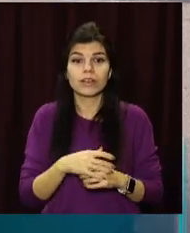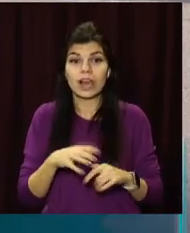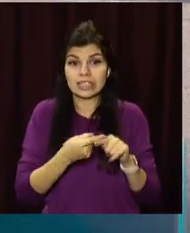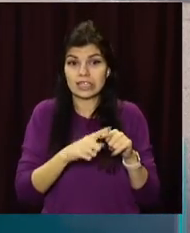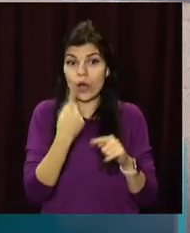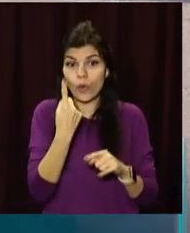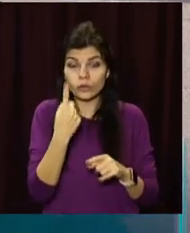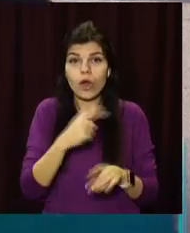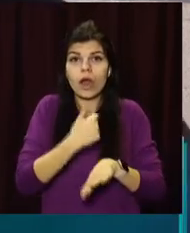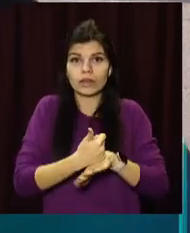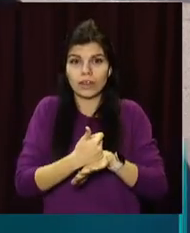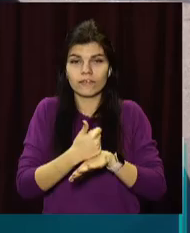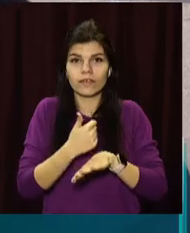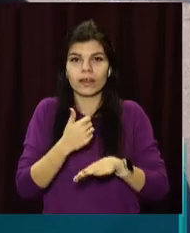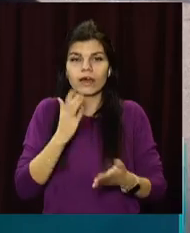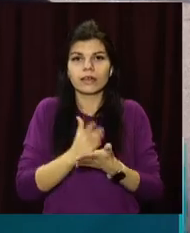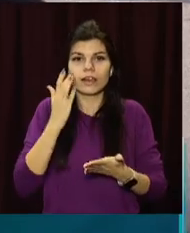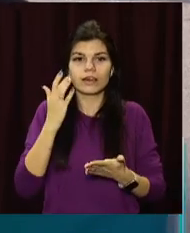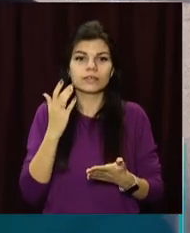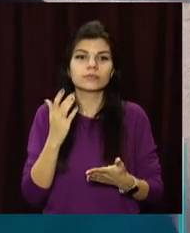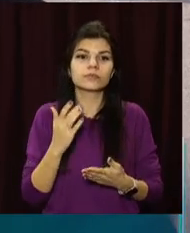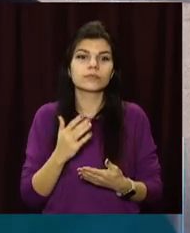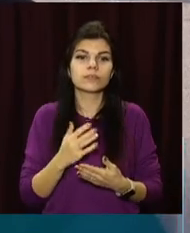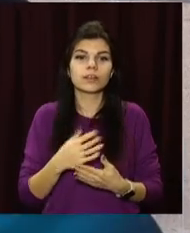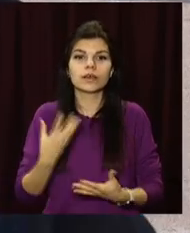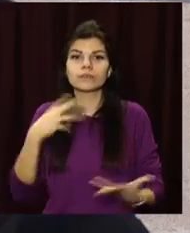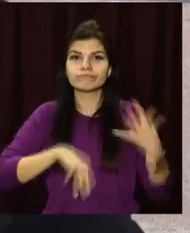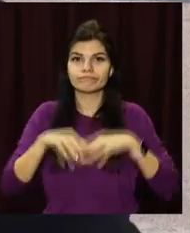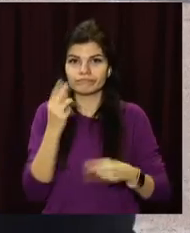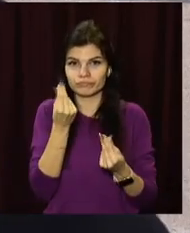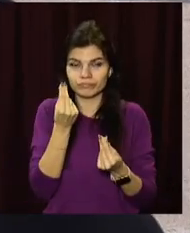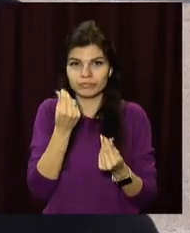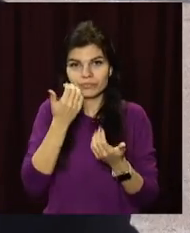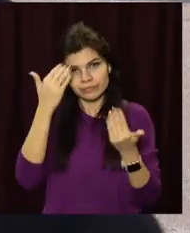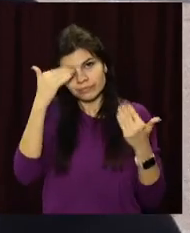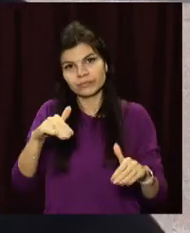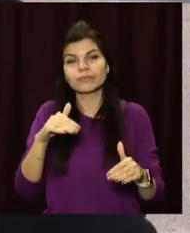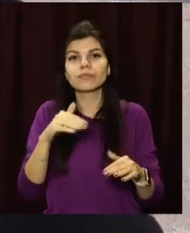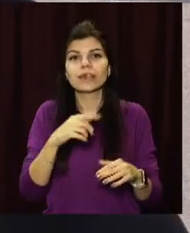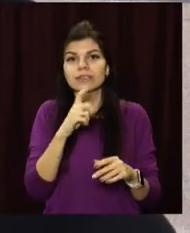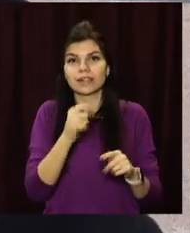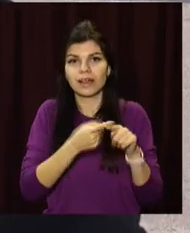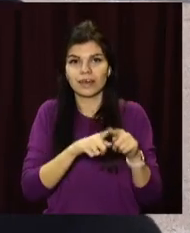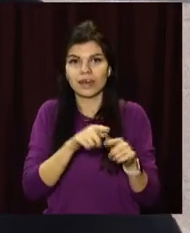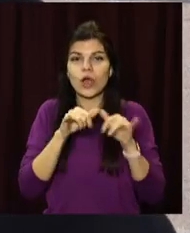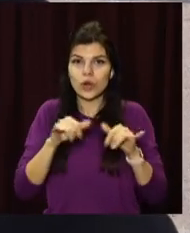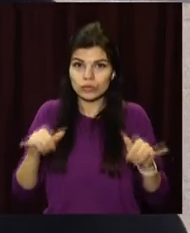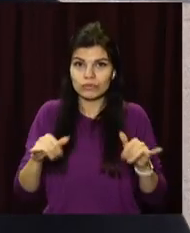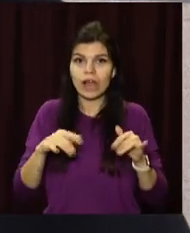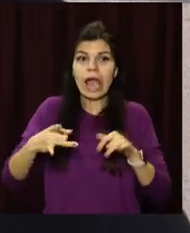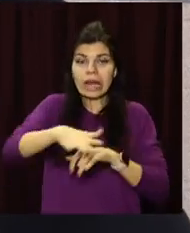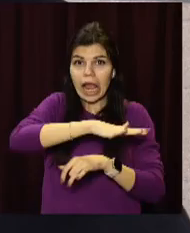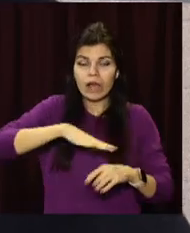сільськогосподарська, перероблююча, то це один із таких головних напрямків здобутків бюджету, це один із